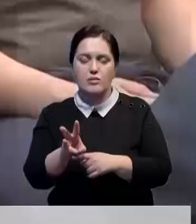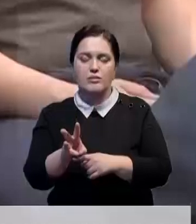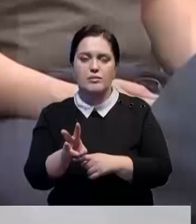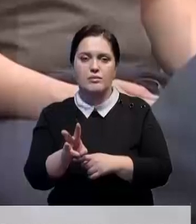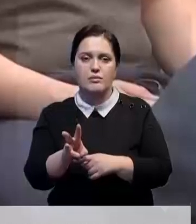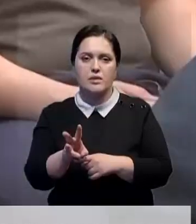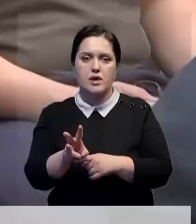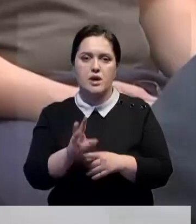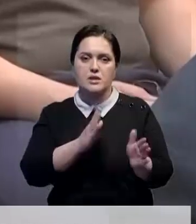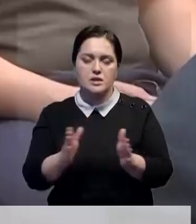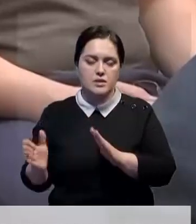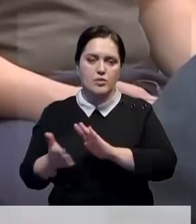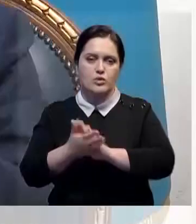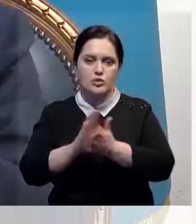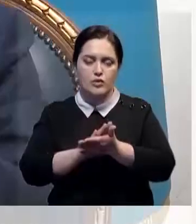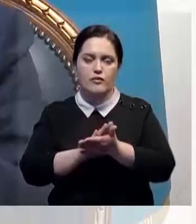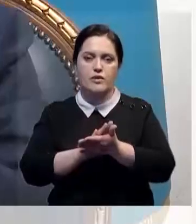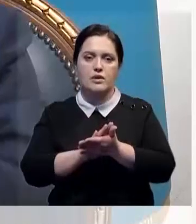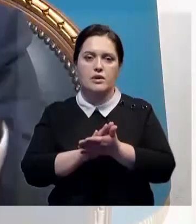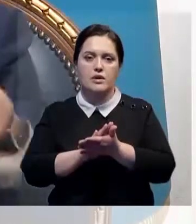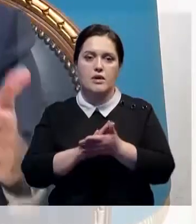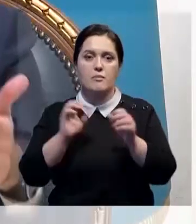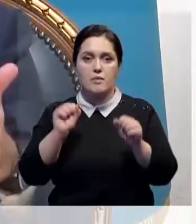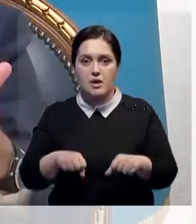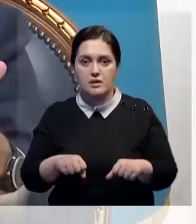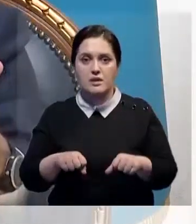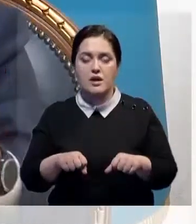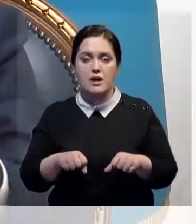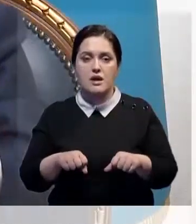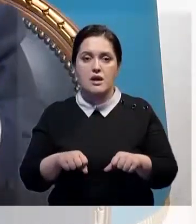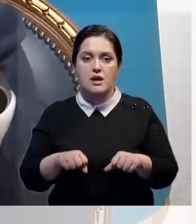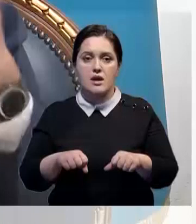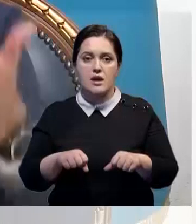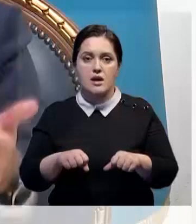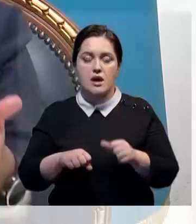соответствующую систему, в рамках которой могли бы развиваться наши граждане,